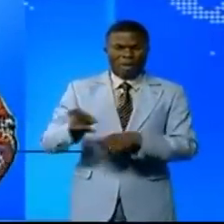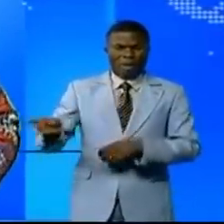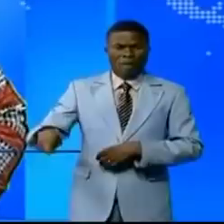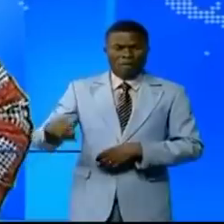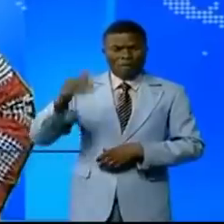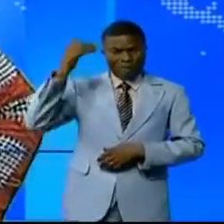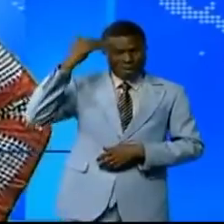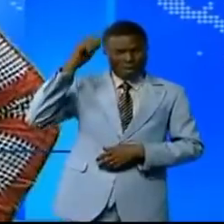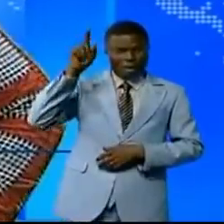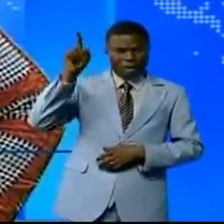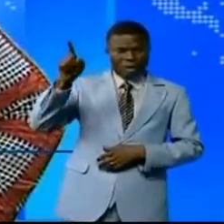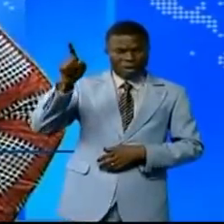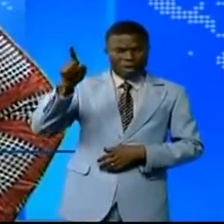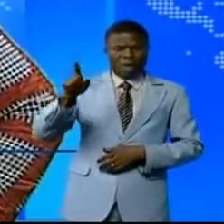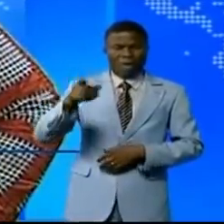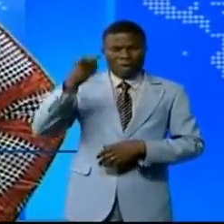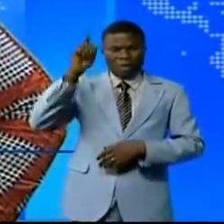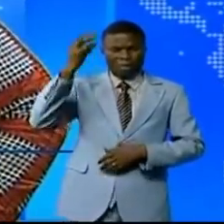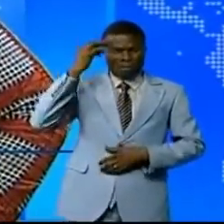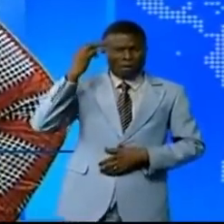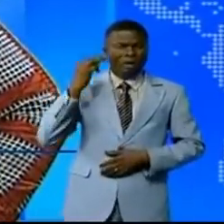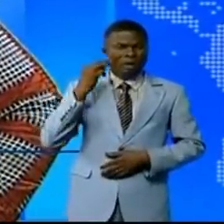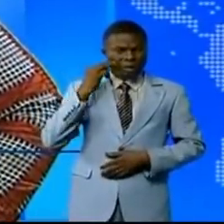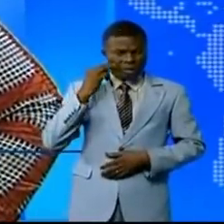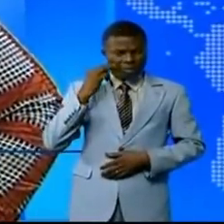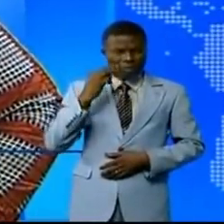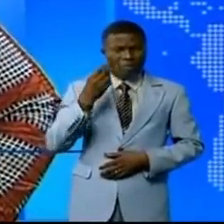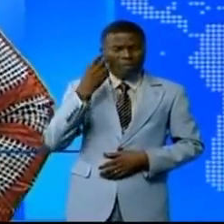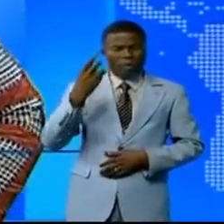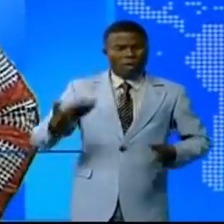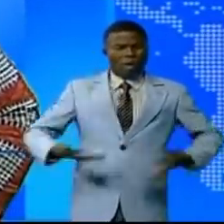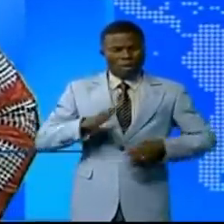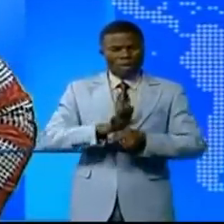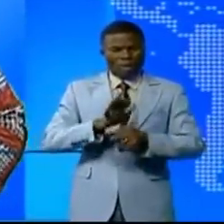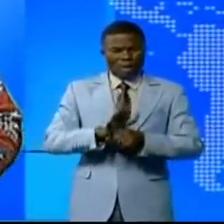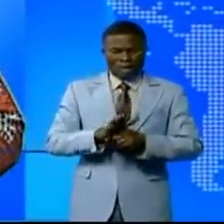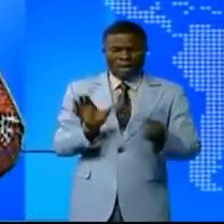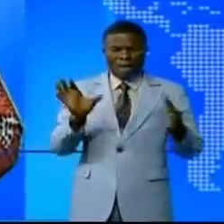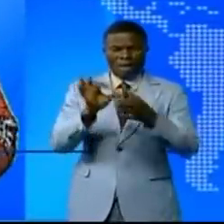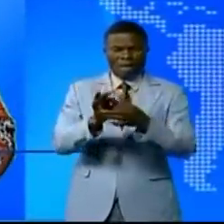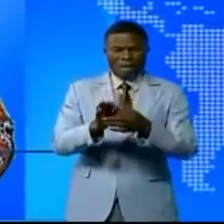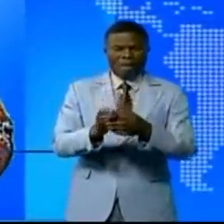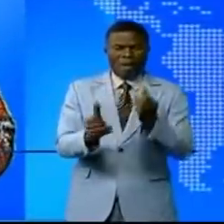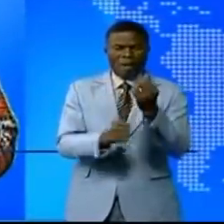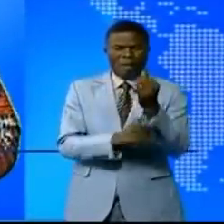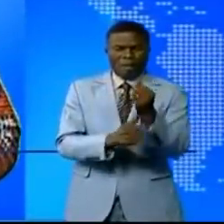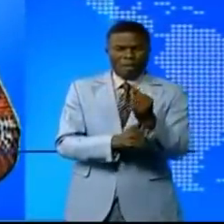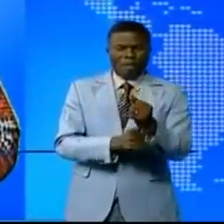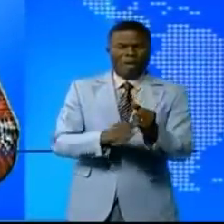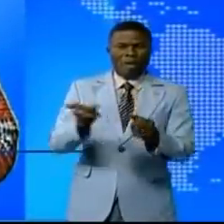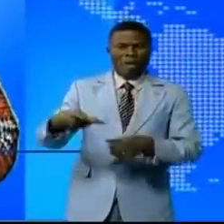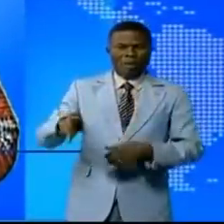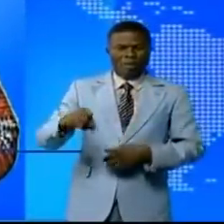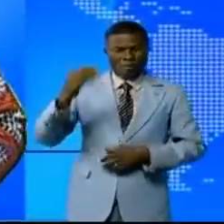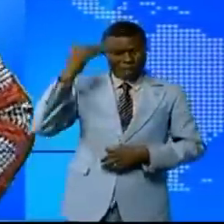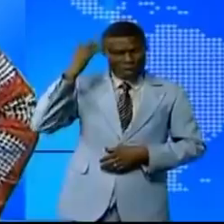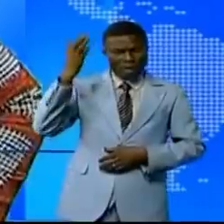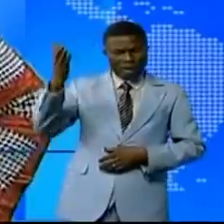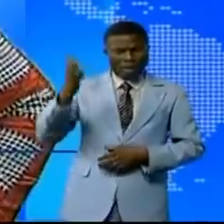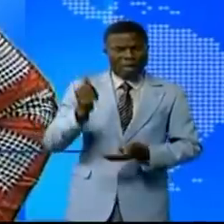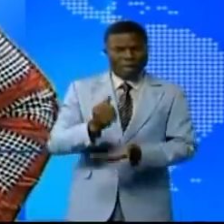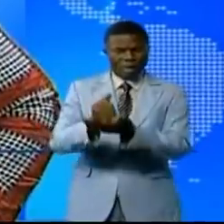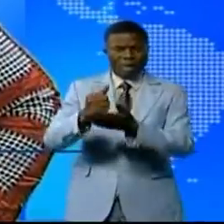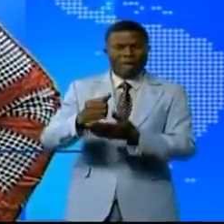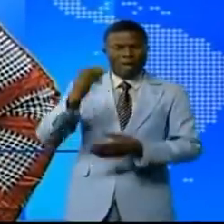Grand Équateur. Le chef du gouvernement s'estime heureux d'avoir communié avec la population. Cela lui a permis